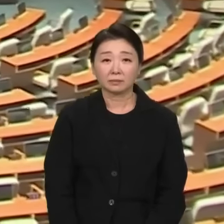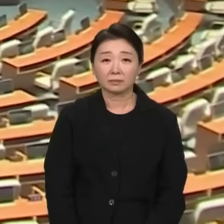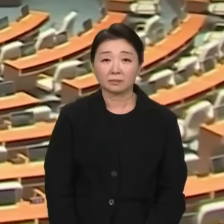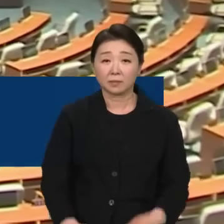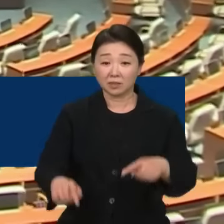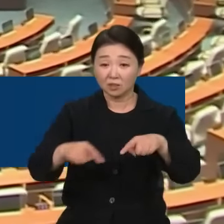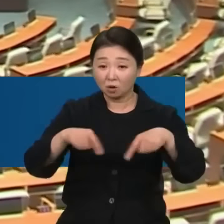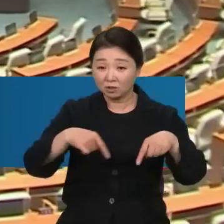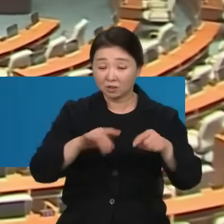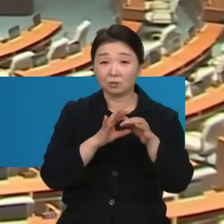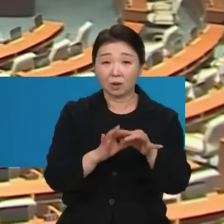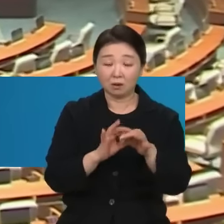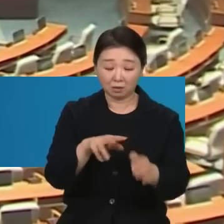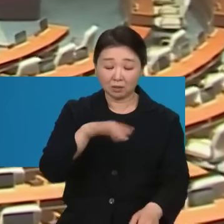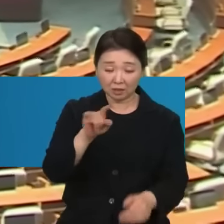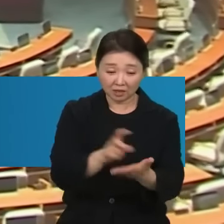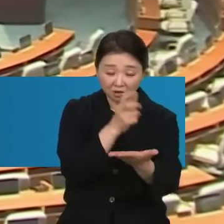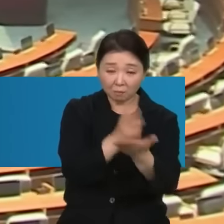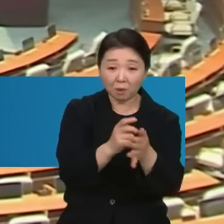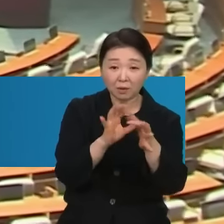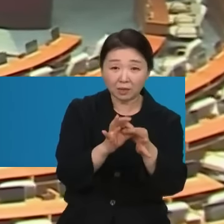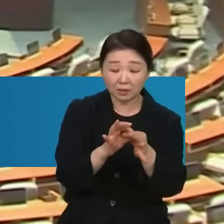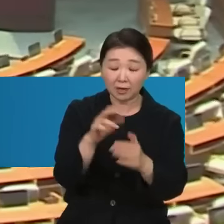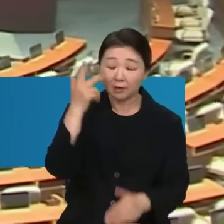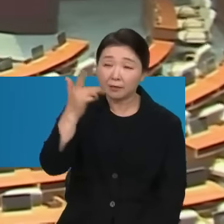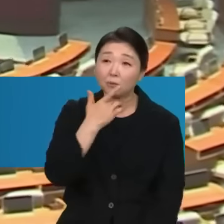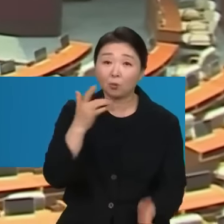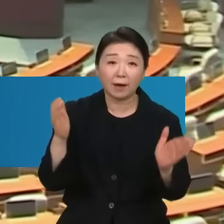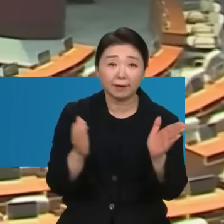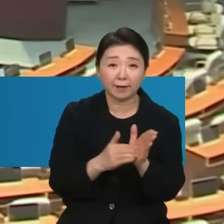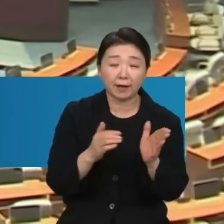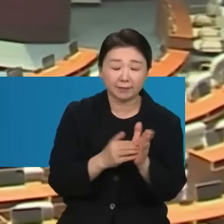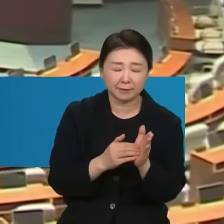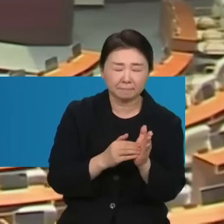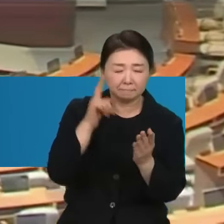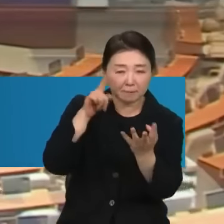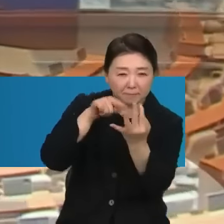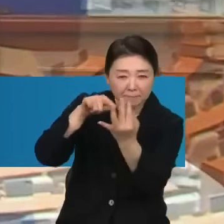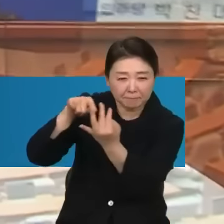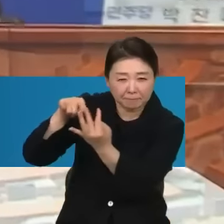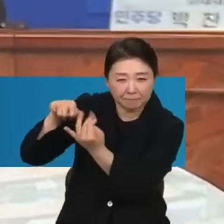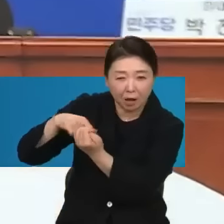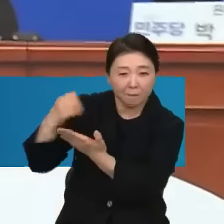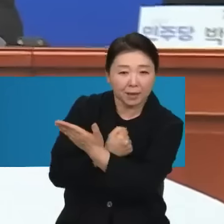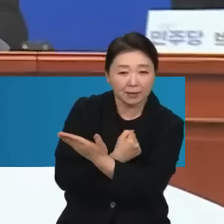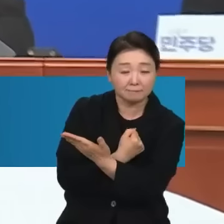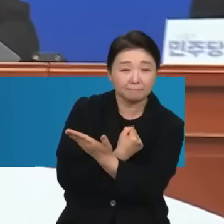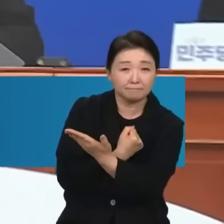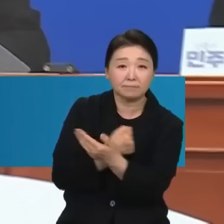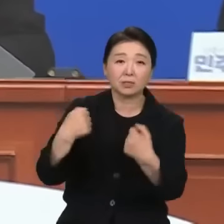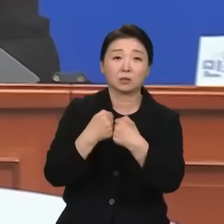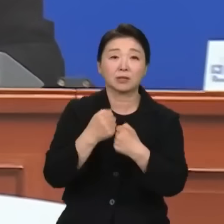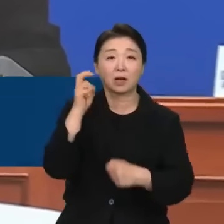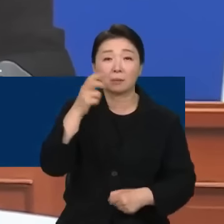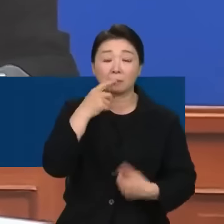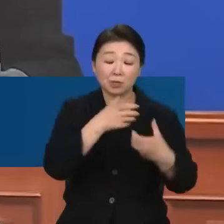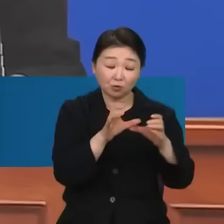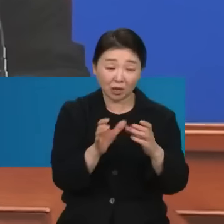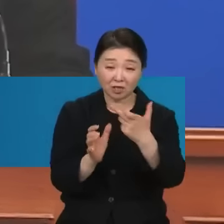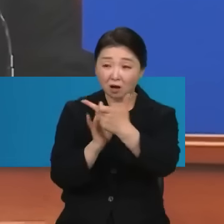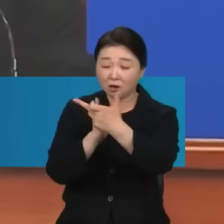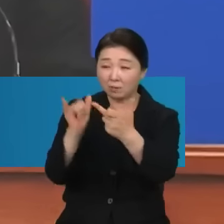정치권에서는 최상병 특검법을 두고 다음 주 화요일까지 머릿수 빼앗기 전쟁을 펼칠 걸로 보입니다. 당장 민주당은